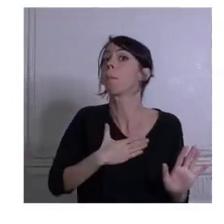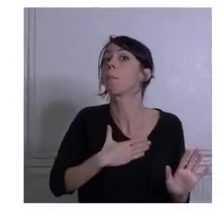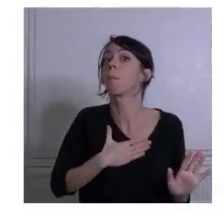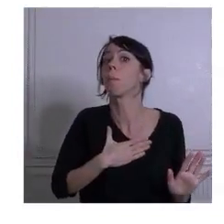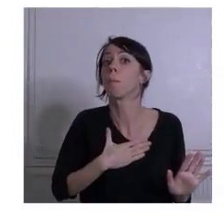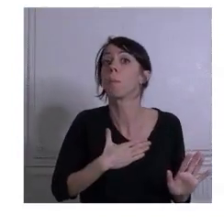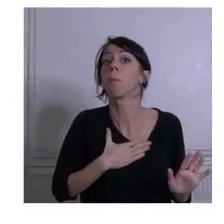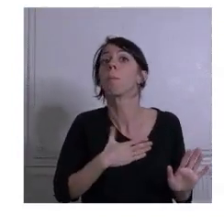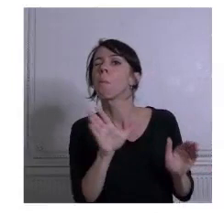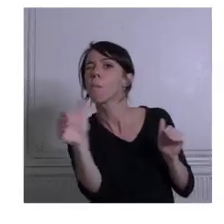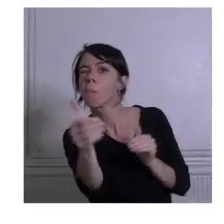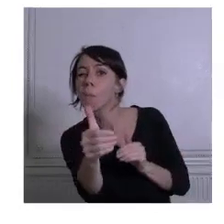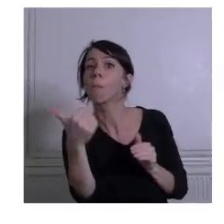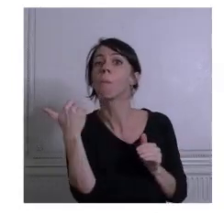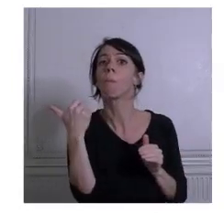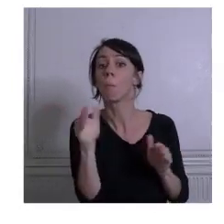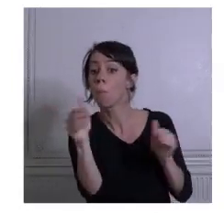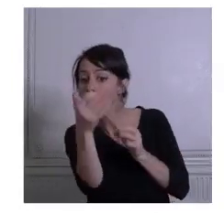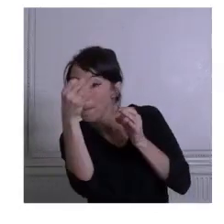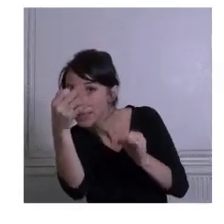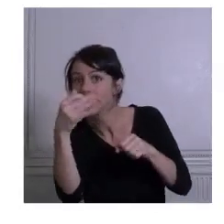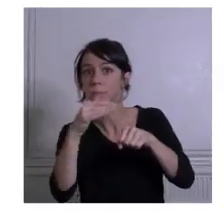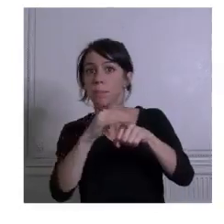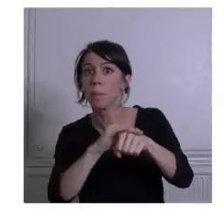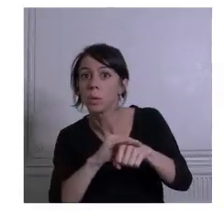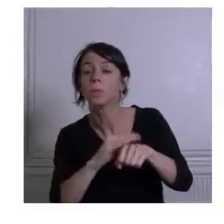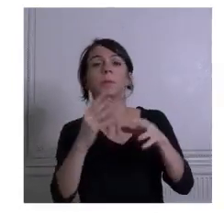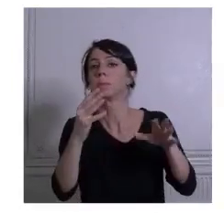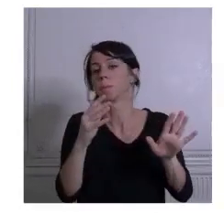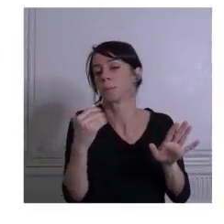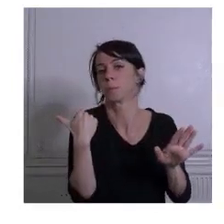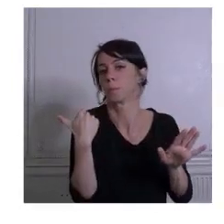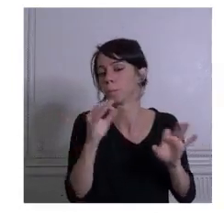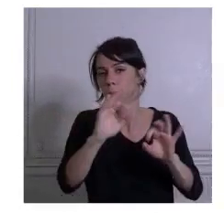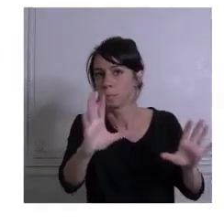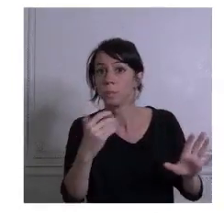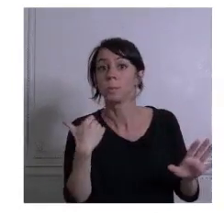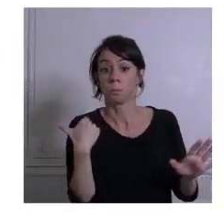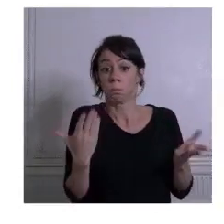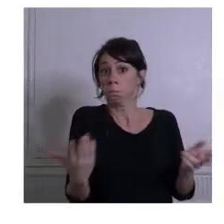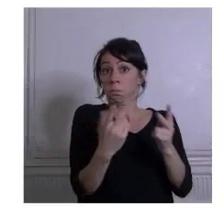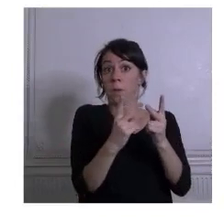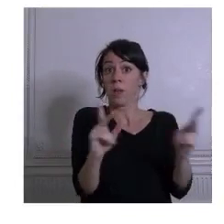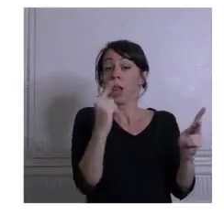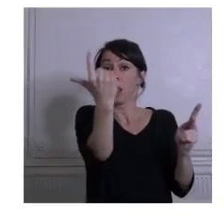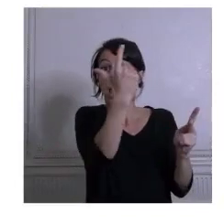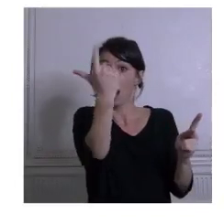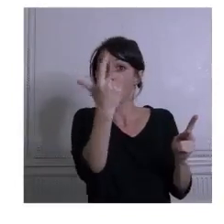vous, puisque vous êtes dans l'exécutif métropolitain, aidez-nous à accélérer la métropole sur le réseau de chaleur. C'est quand même